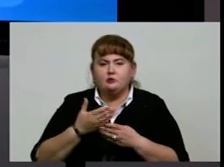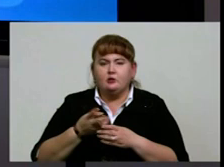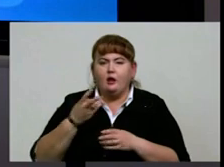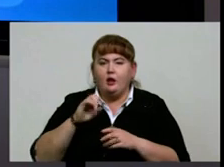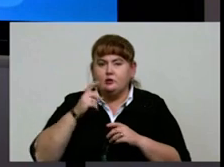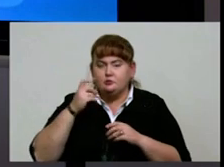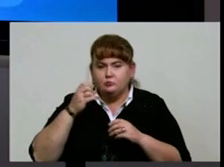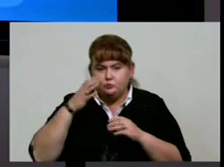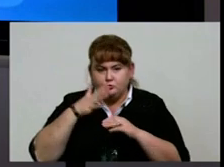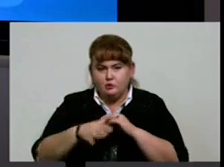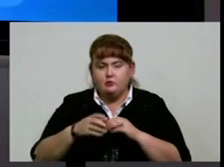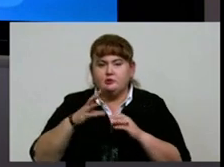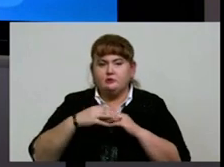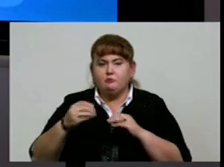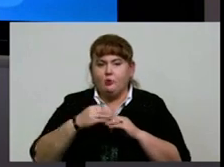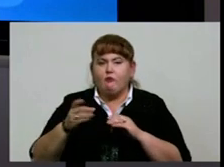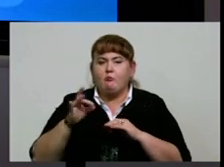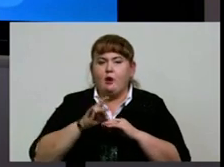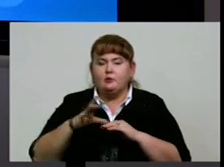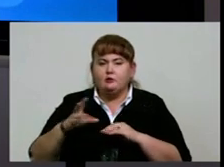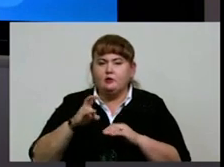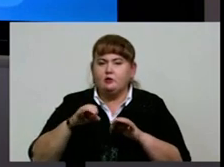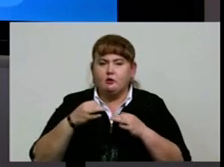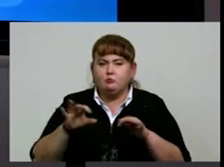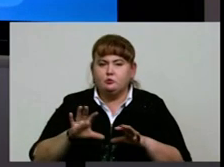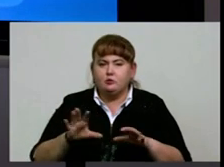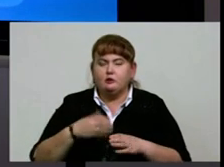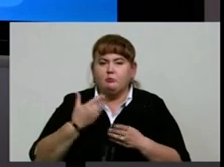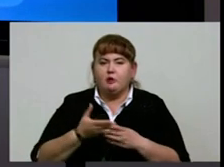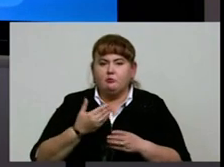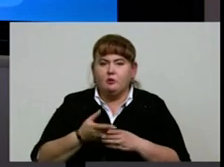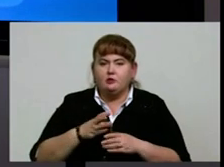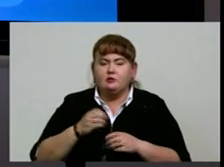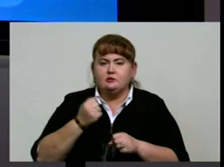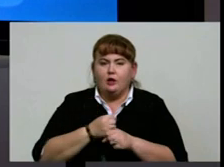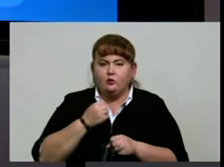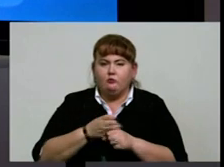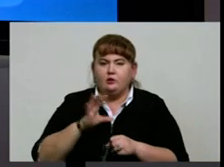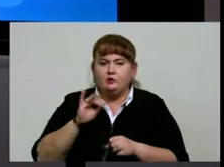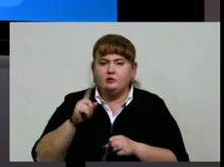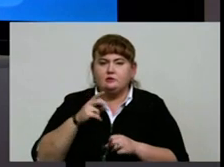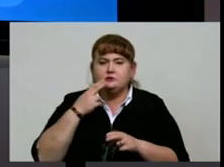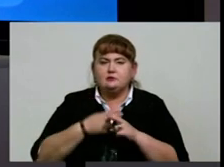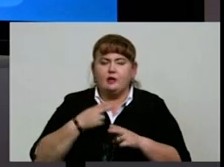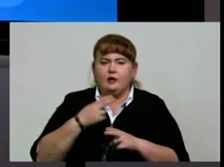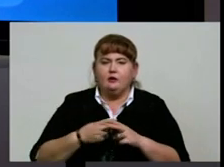для изучения земного магнетизма, не допускаются предметы, изготовленные из стали?